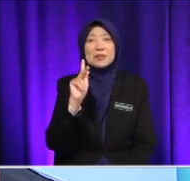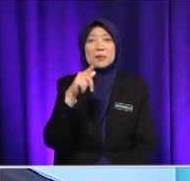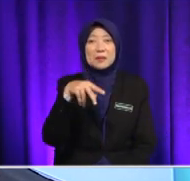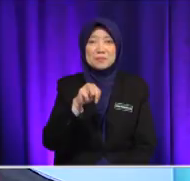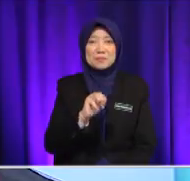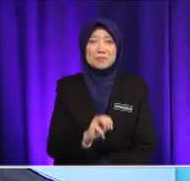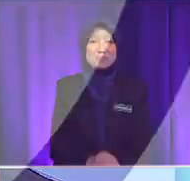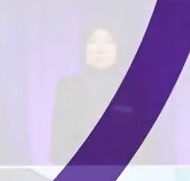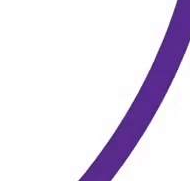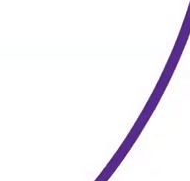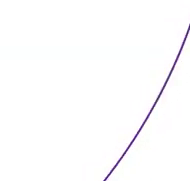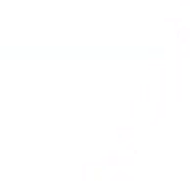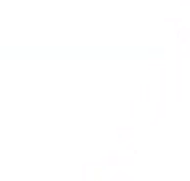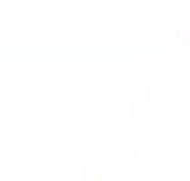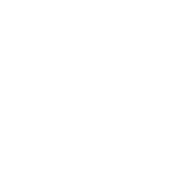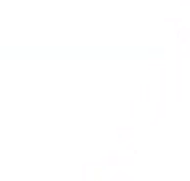Yeah.